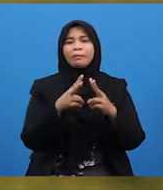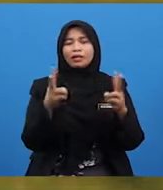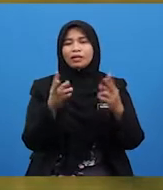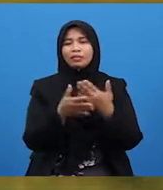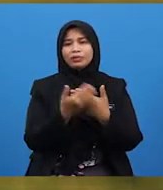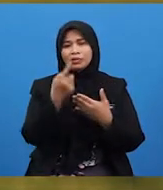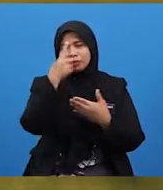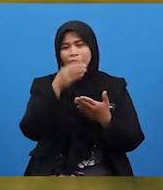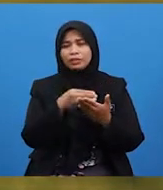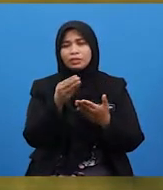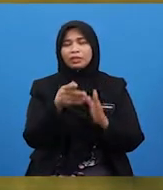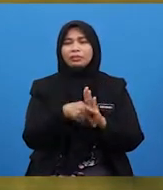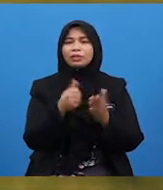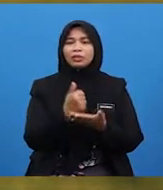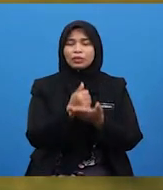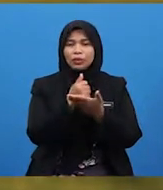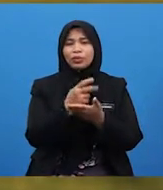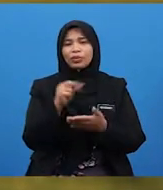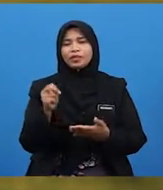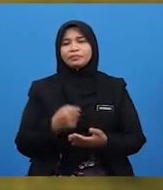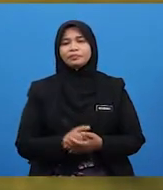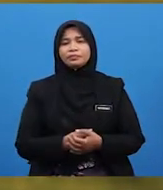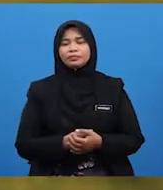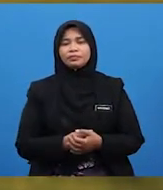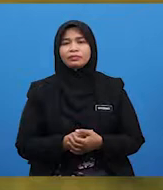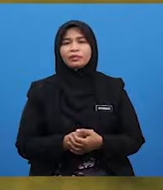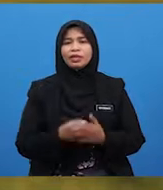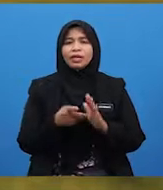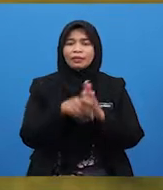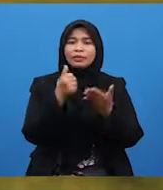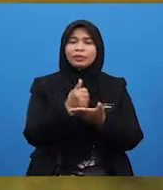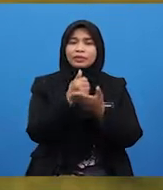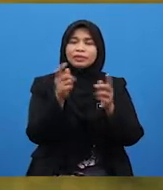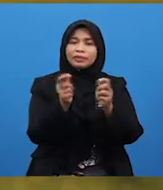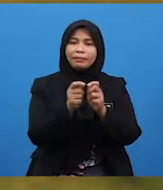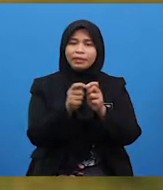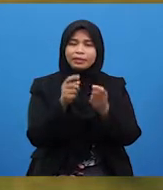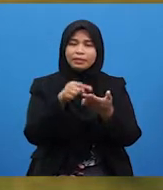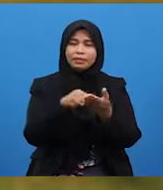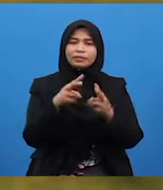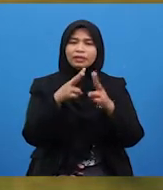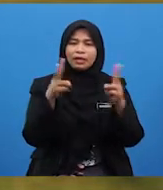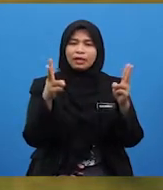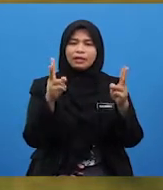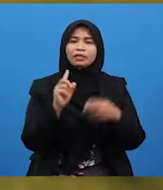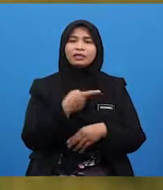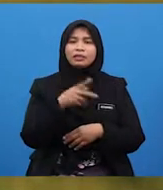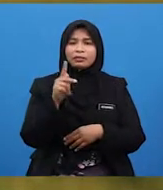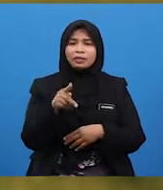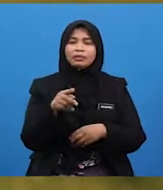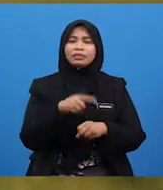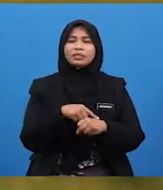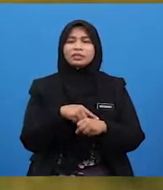memberikan pertolongan pada saat kita ditimpa bencana. Pertolongan seperti ini amat diperlukan pada